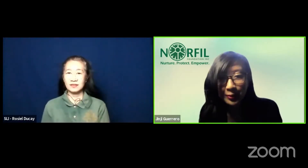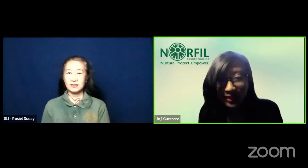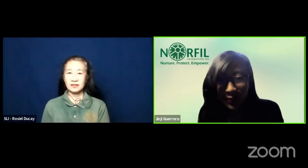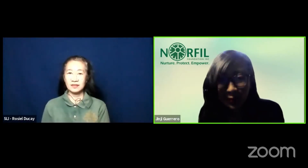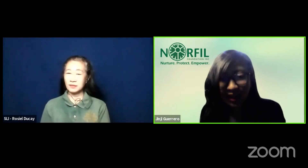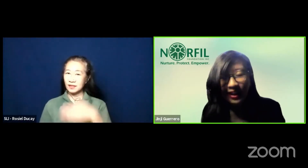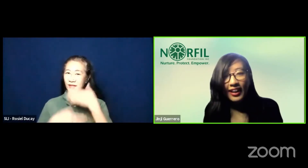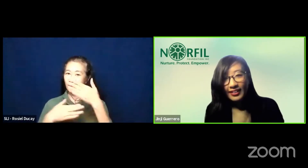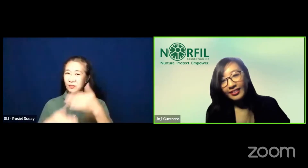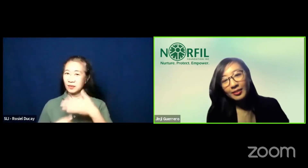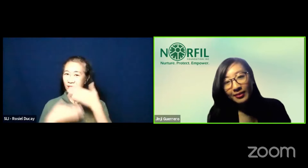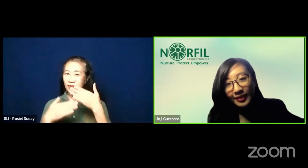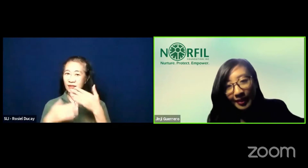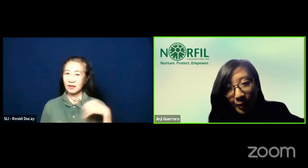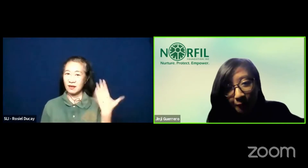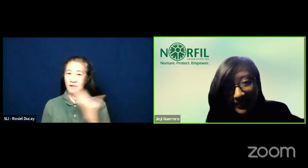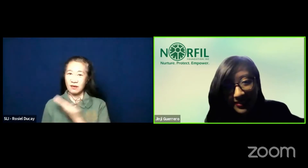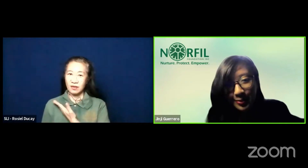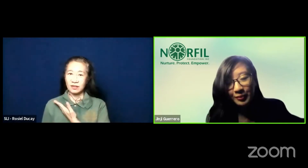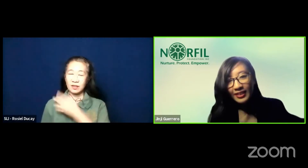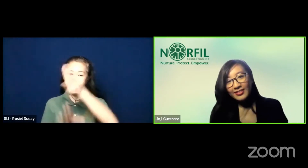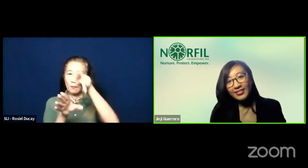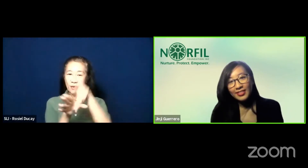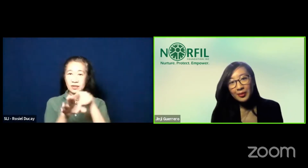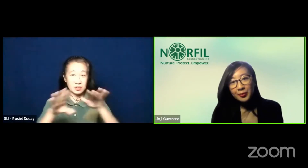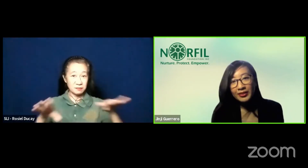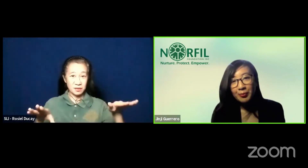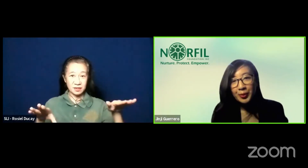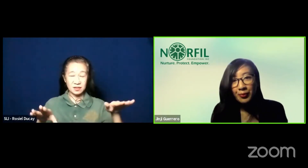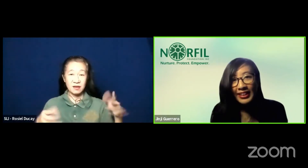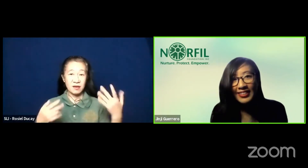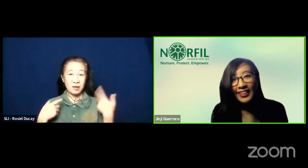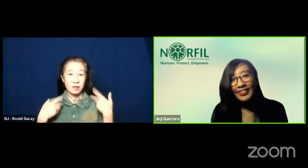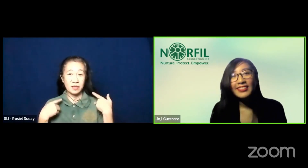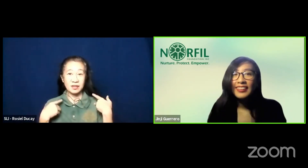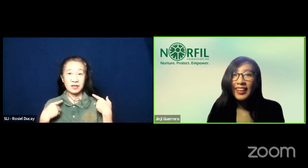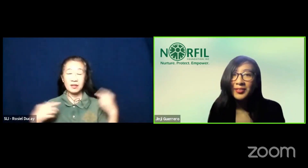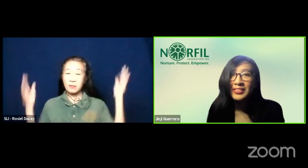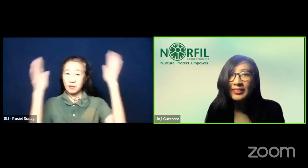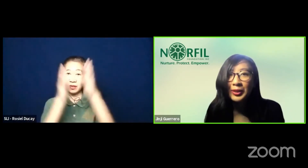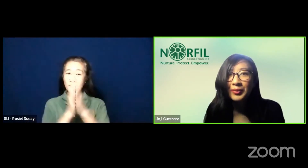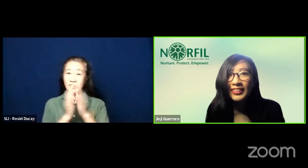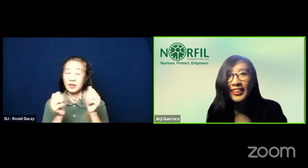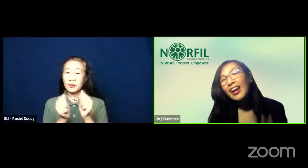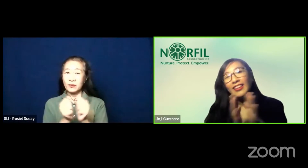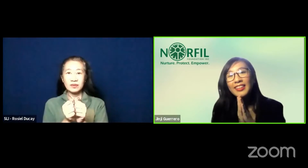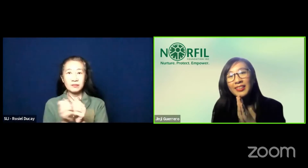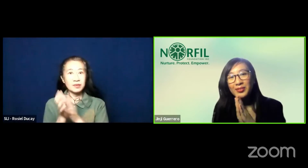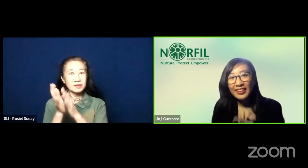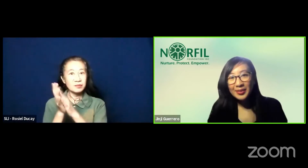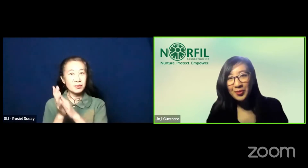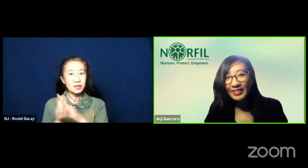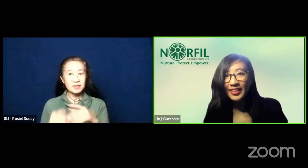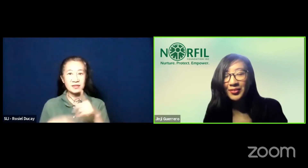Nakakatuwa naman yung mga ating mga participants. Meron pa nagpe-pray sa ating sign language interpreter. Thank